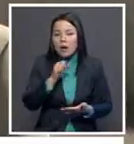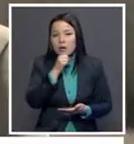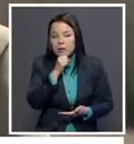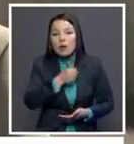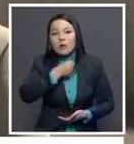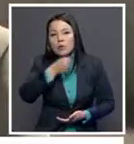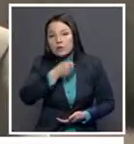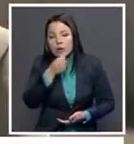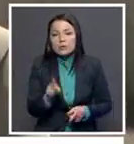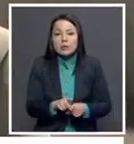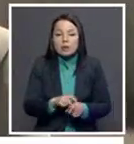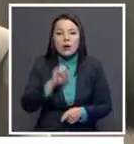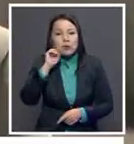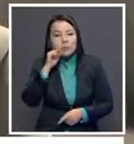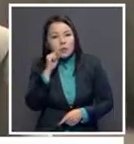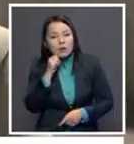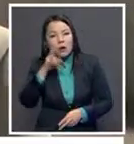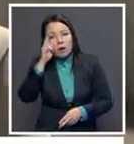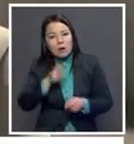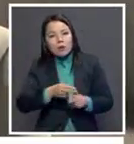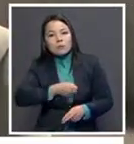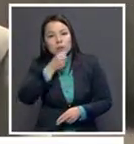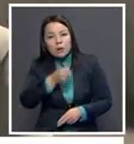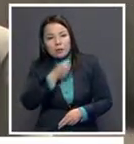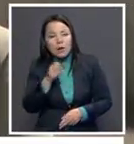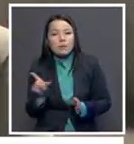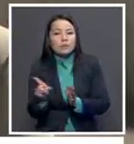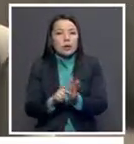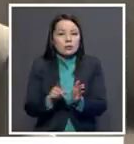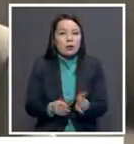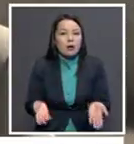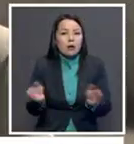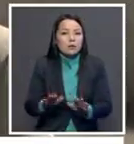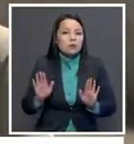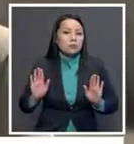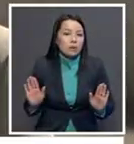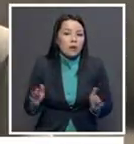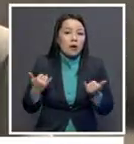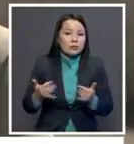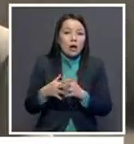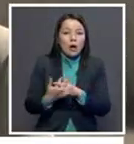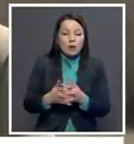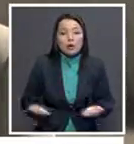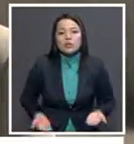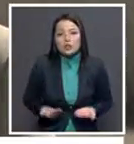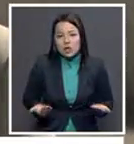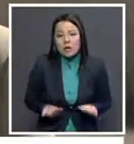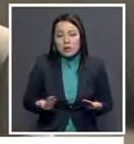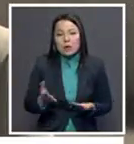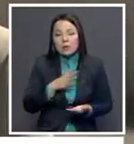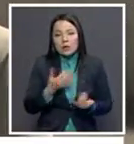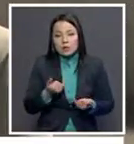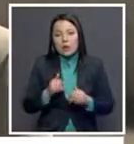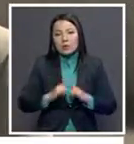апаларымыз, аталарымыз, ағаларымыз, тек зейнеткерлеріміз қалды. Ауылдағы тіршіліктің